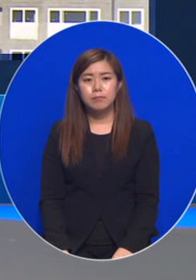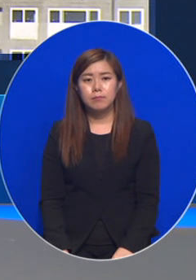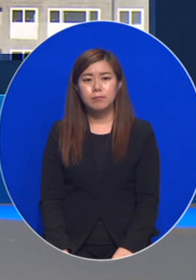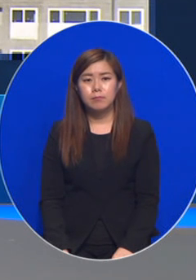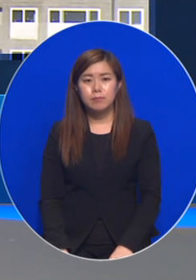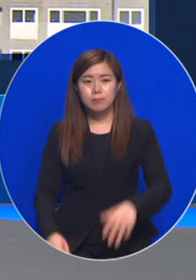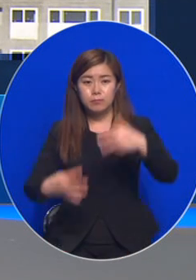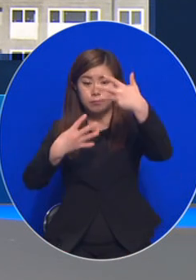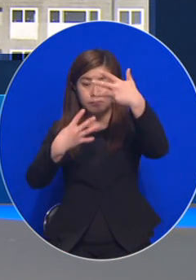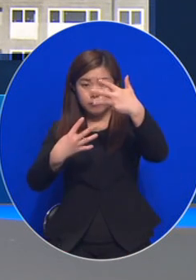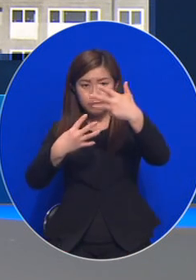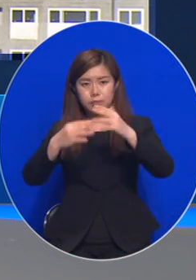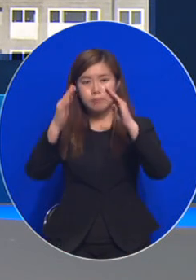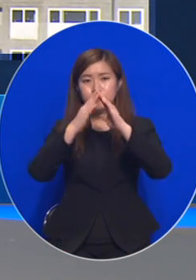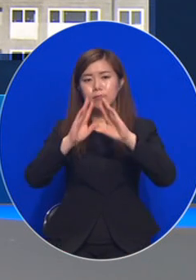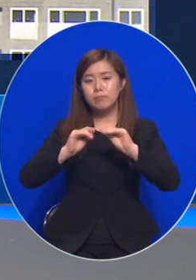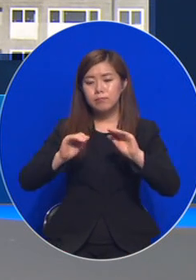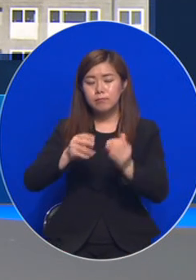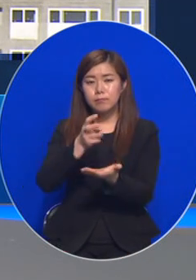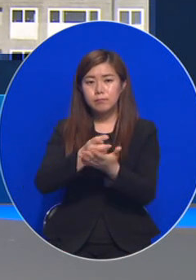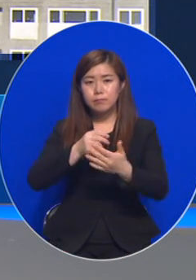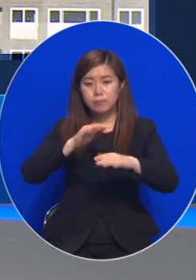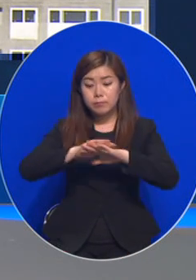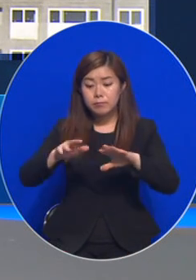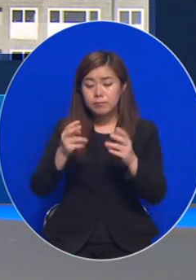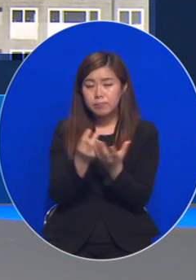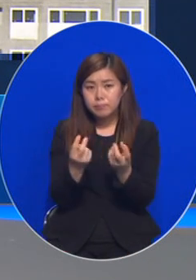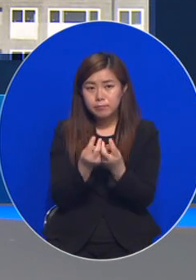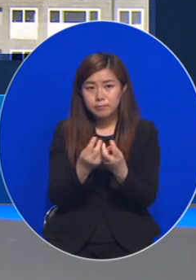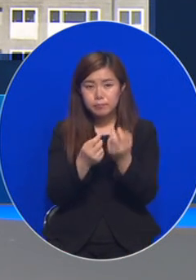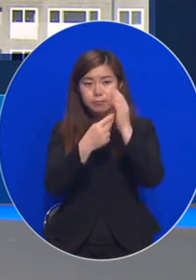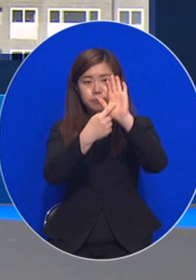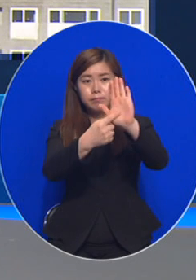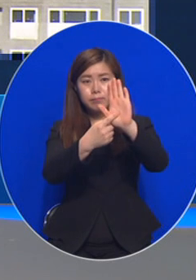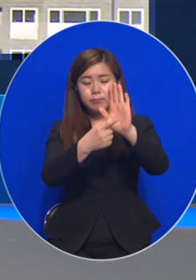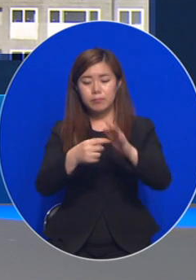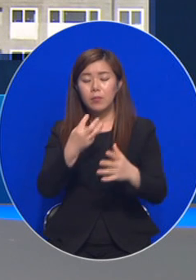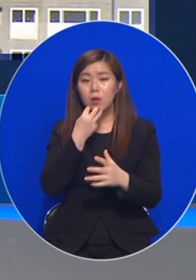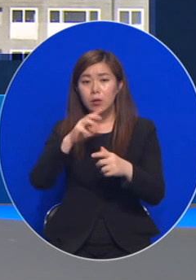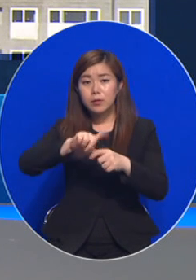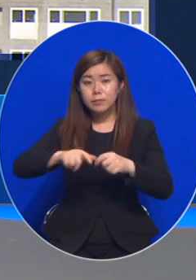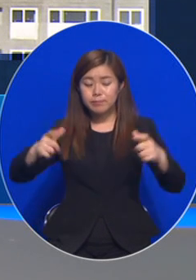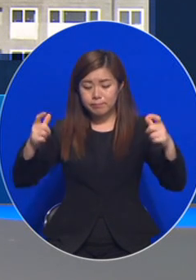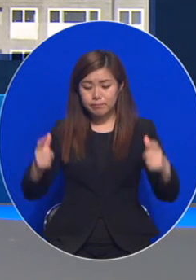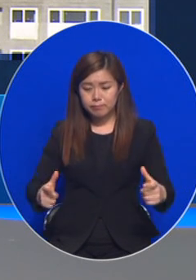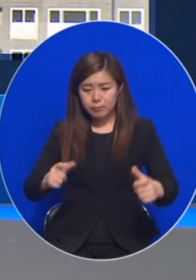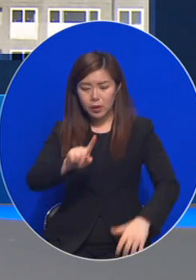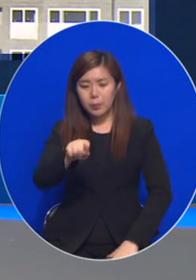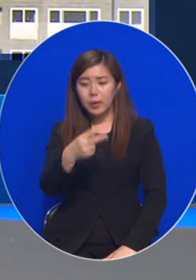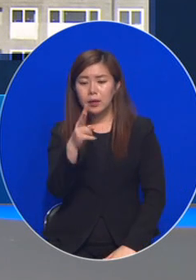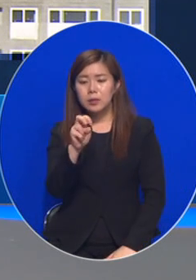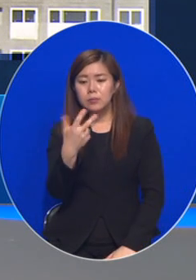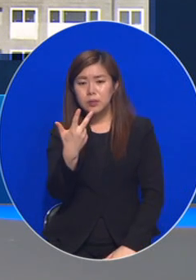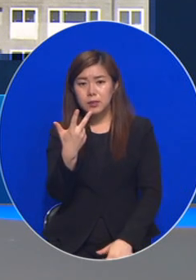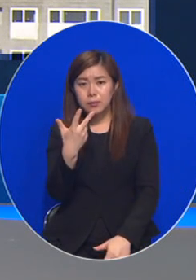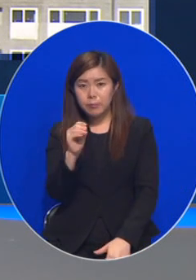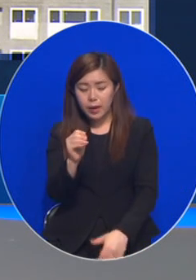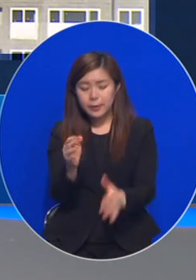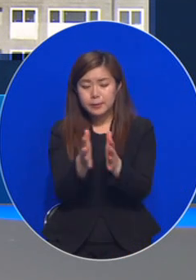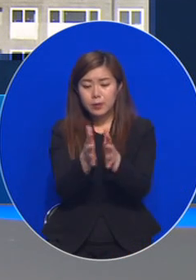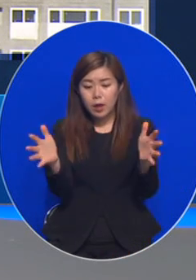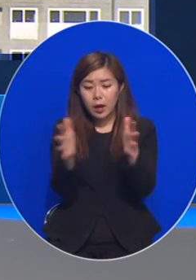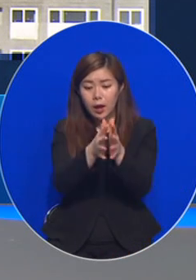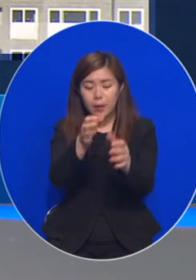정부가 8.4 부동산 대책을 통해 수도권에 127만 가구를 공급한다는 내용을 발표했죠. 이를 추진하기